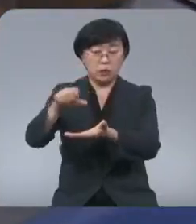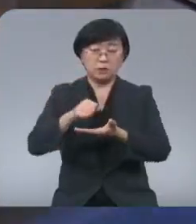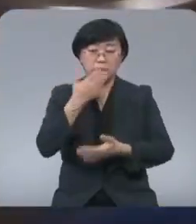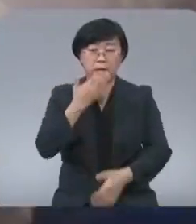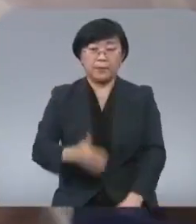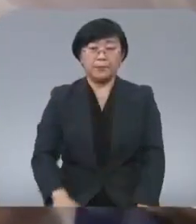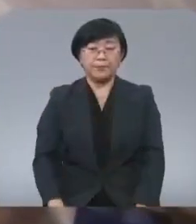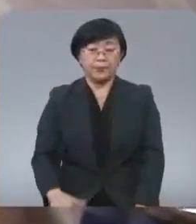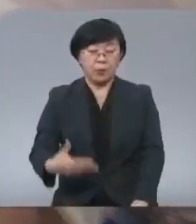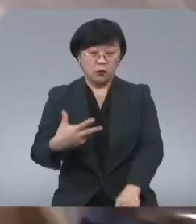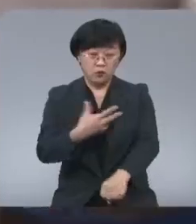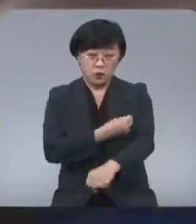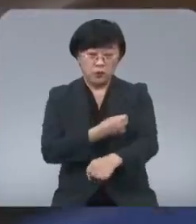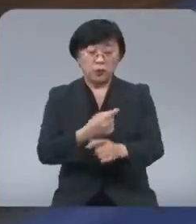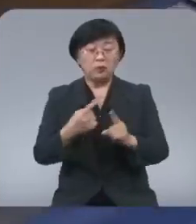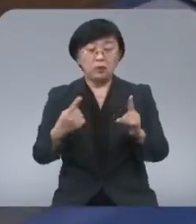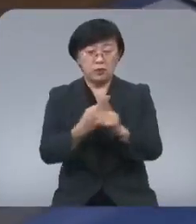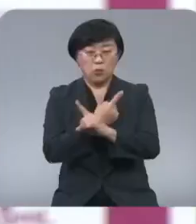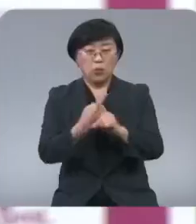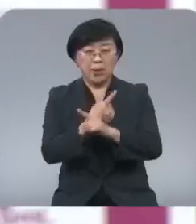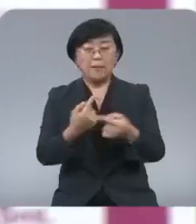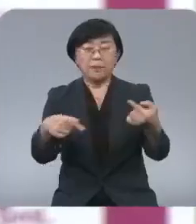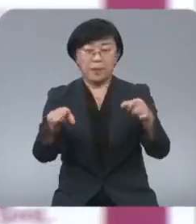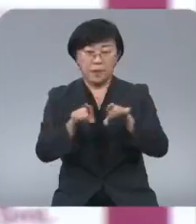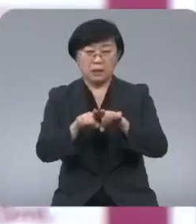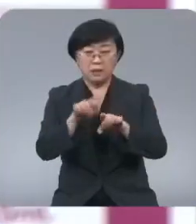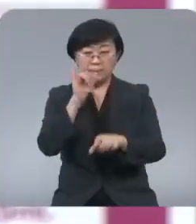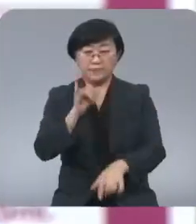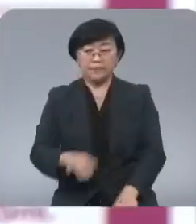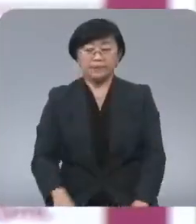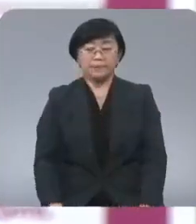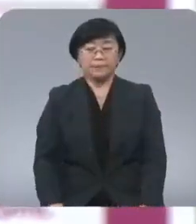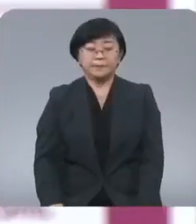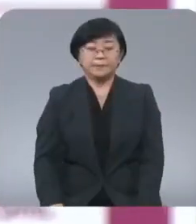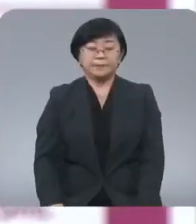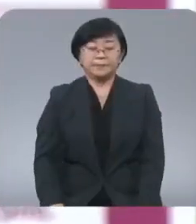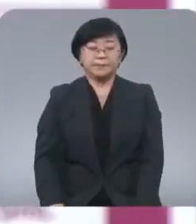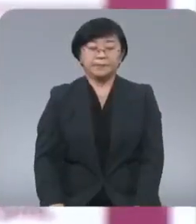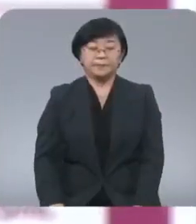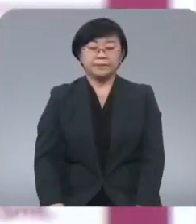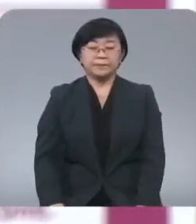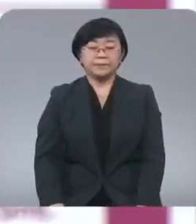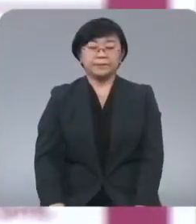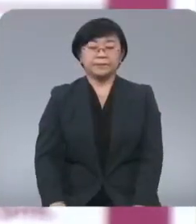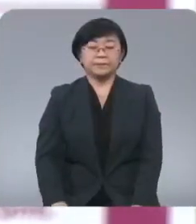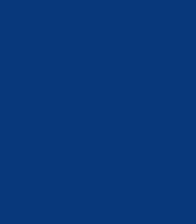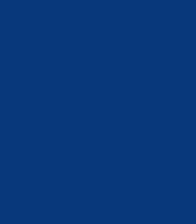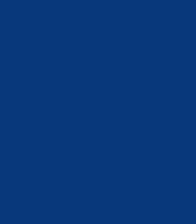기존 주사제도 치료에 함께 사용됩니다. KBS 뉴스 서병립입니다.